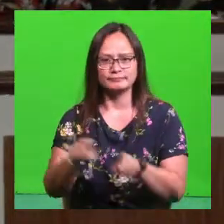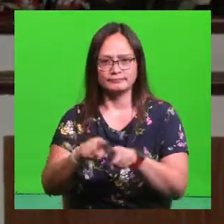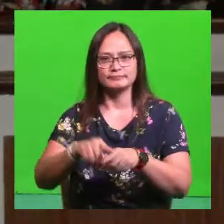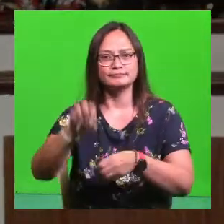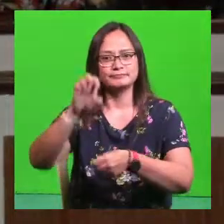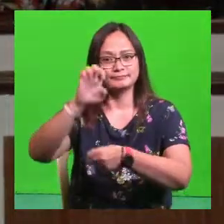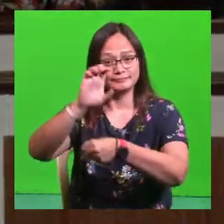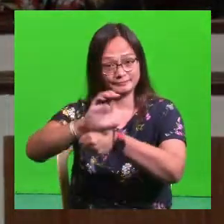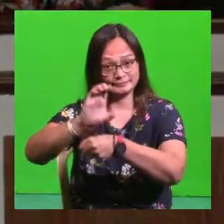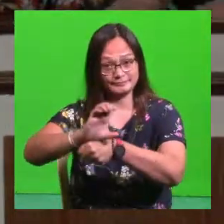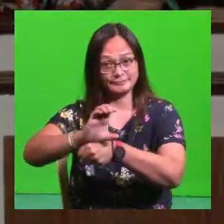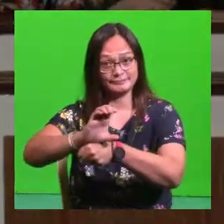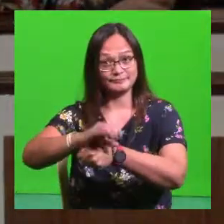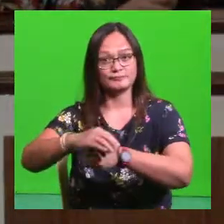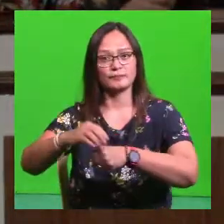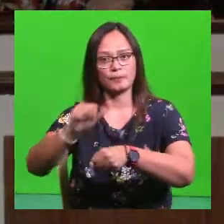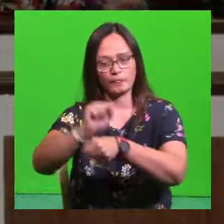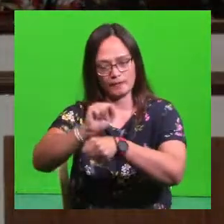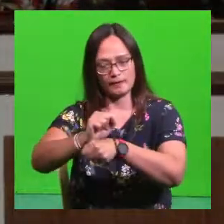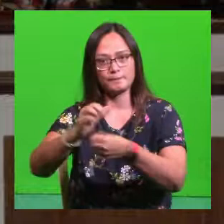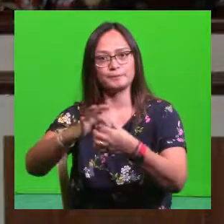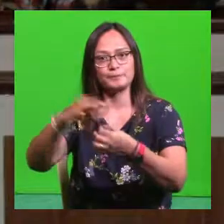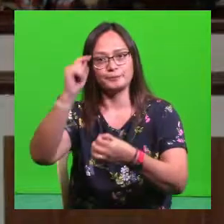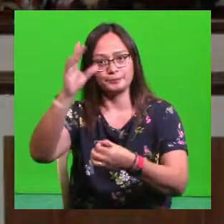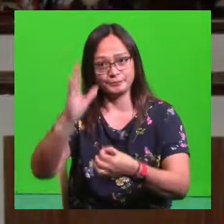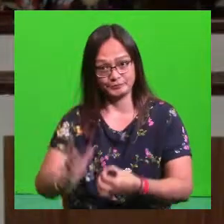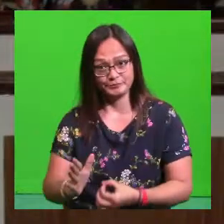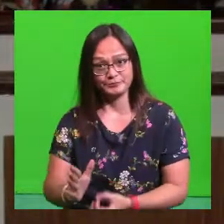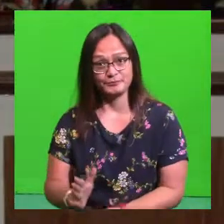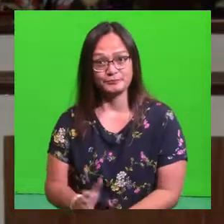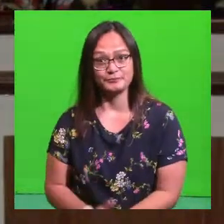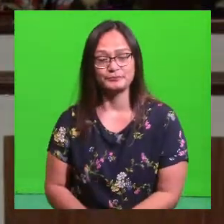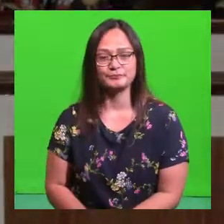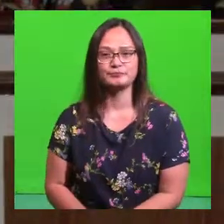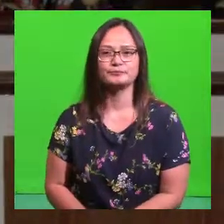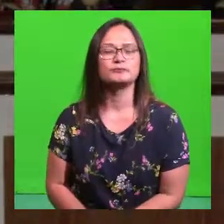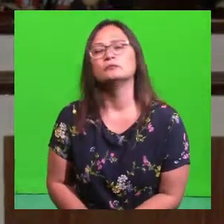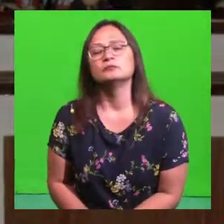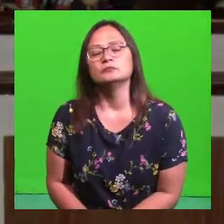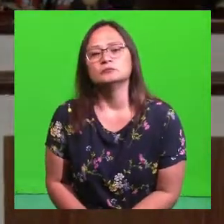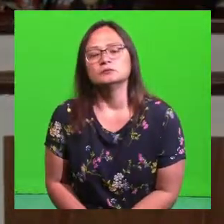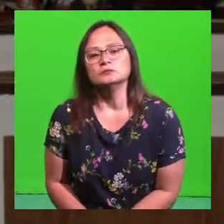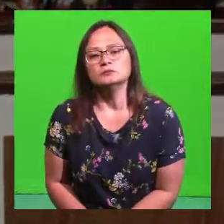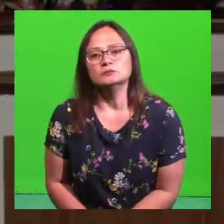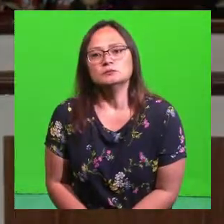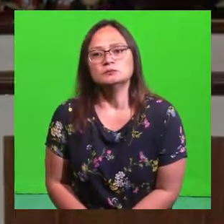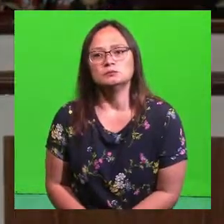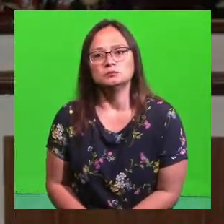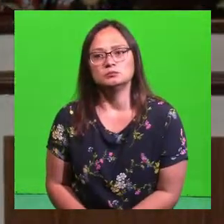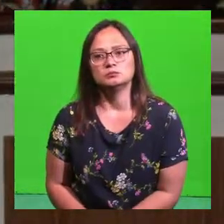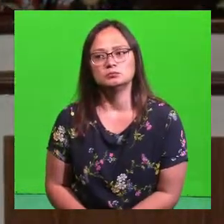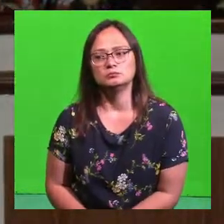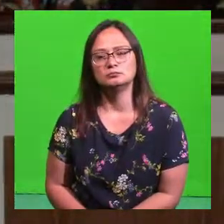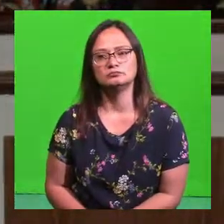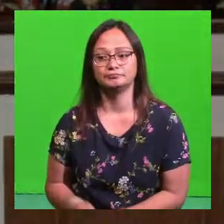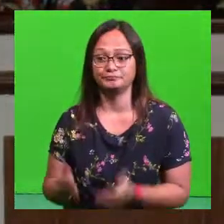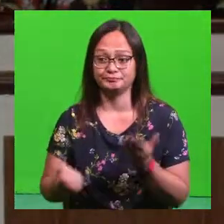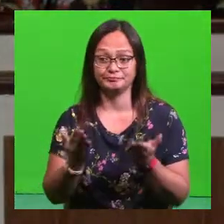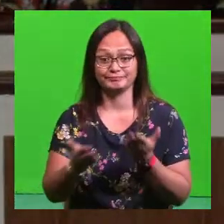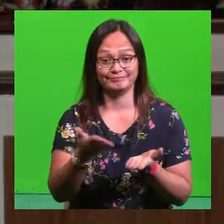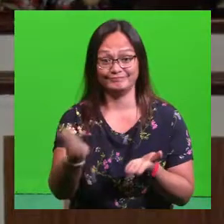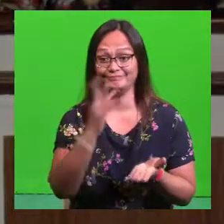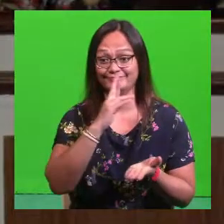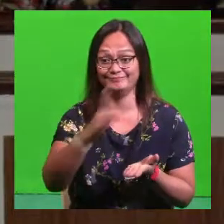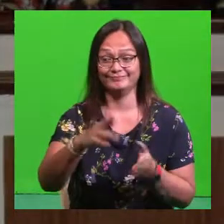nanonood siguro sa labas ng gawain ng Lighthouse and you are a believer and you are yourself